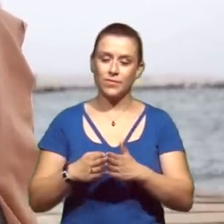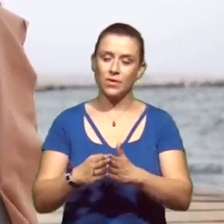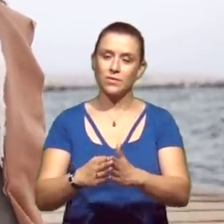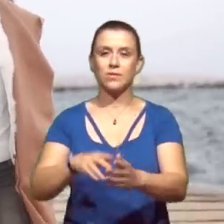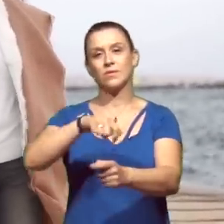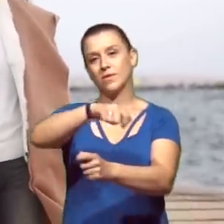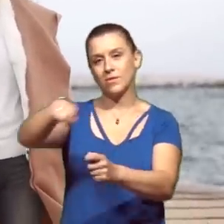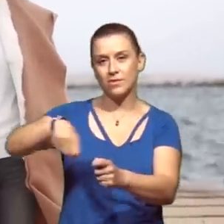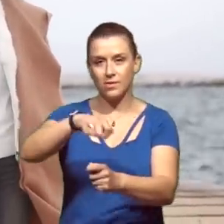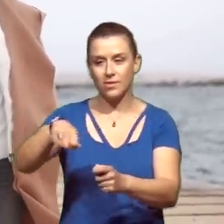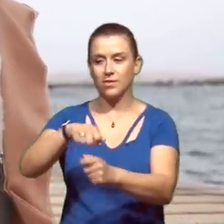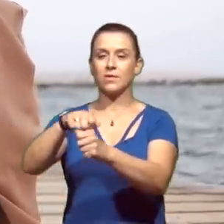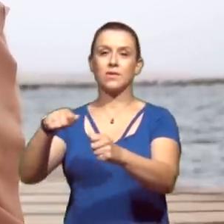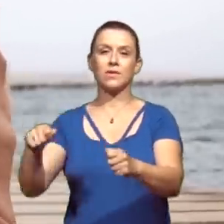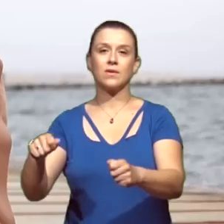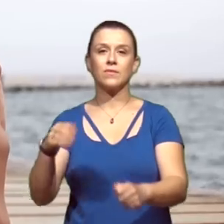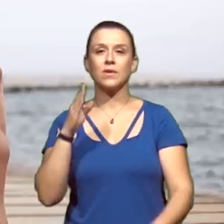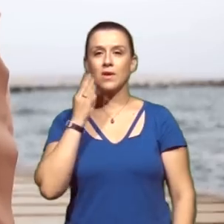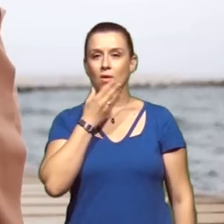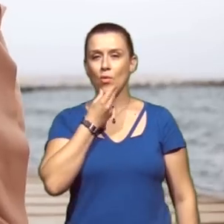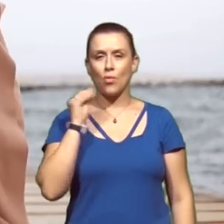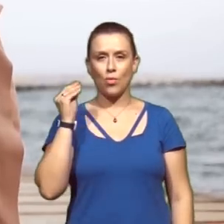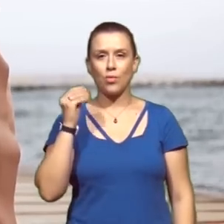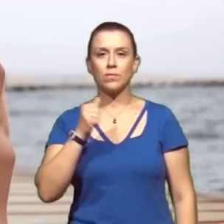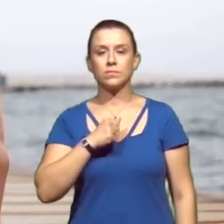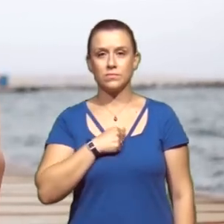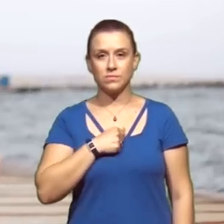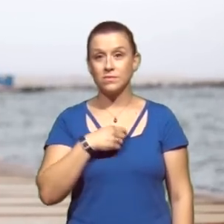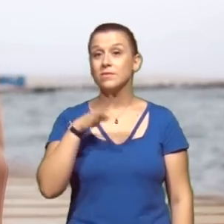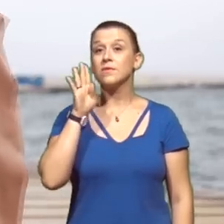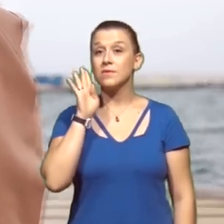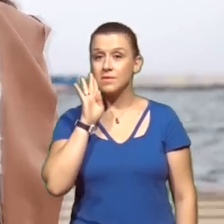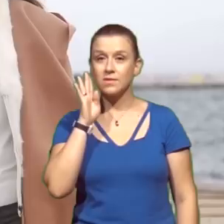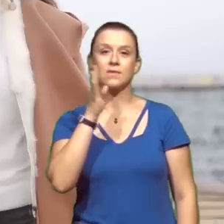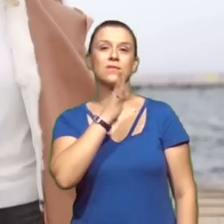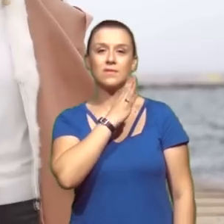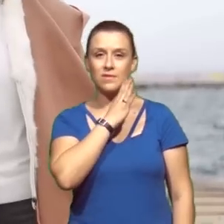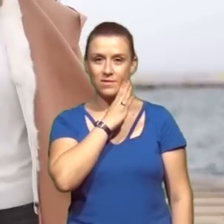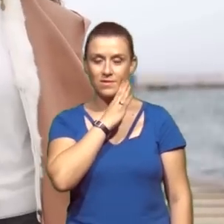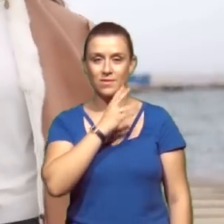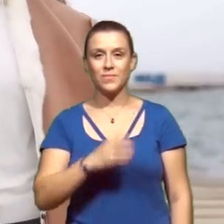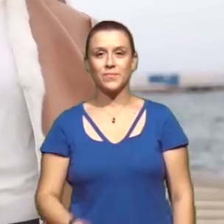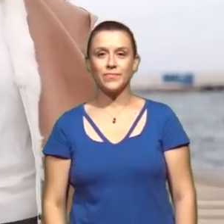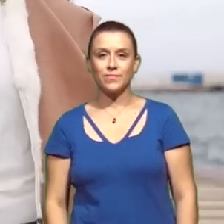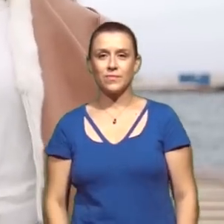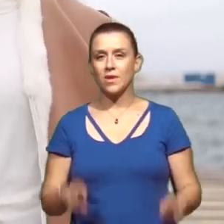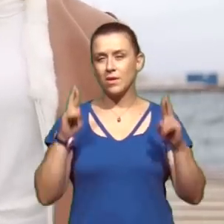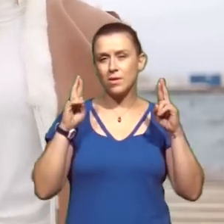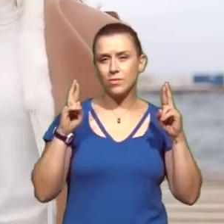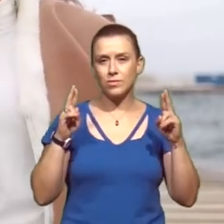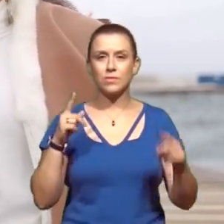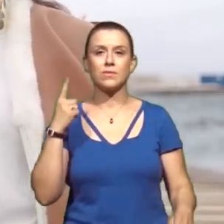και να δένα τα καράβια όμορφο μου μυστικό.